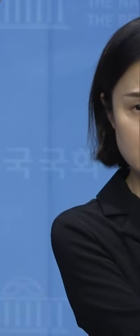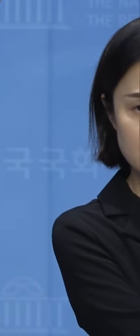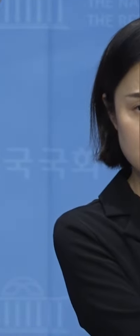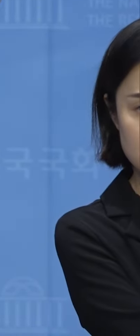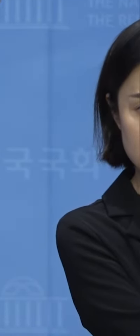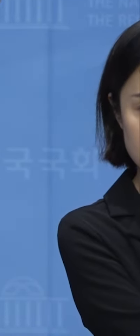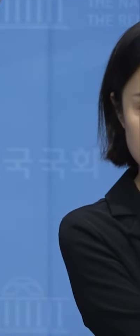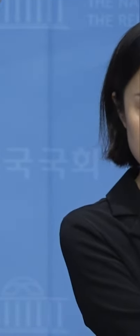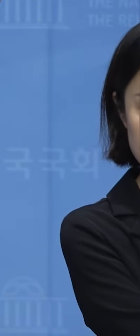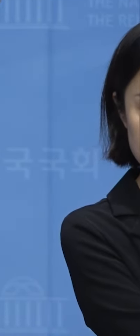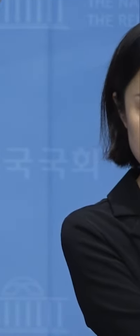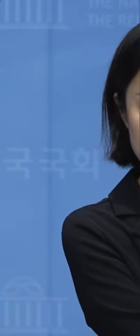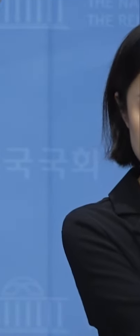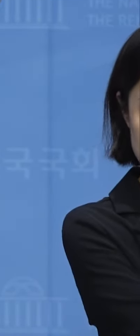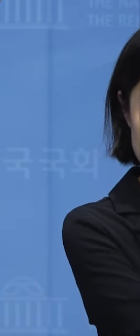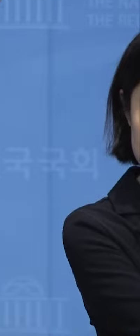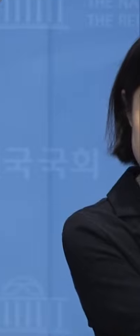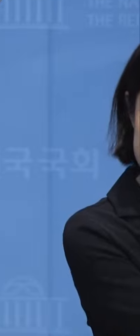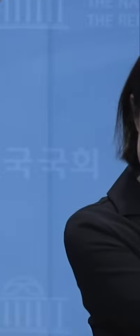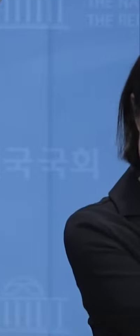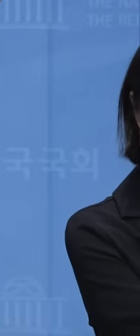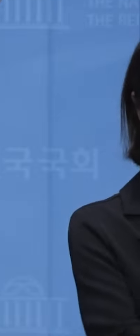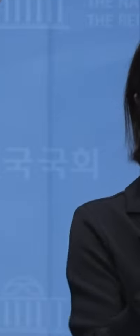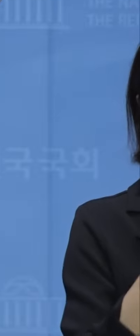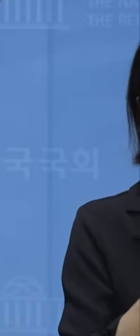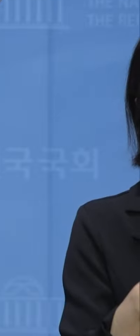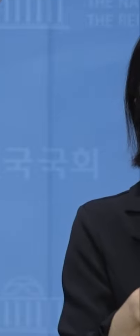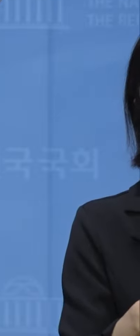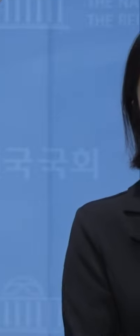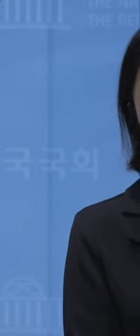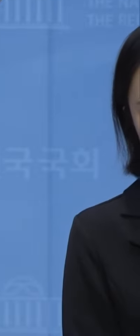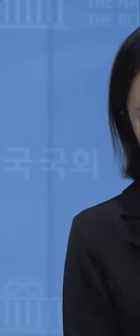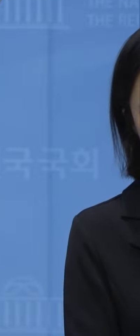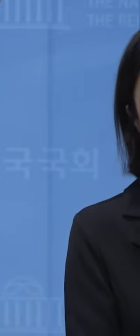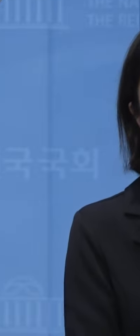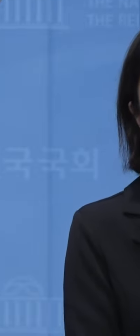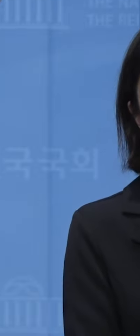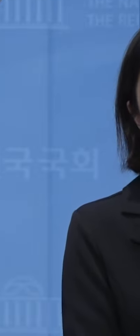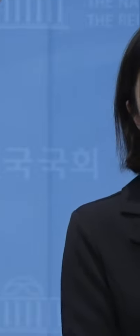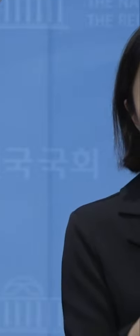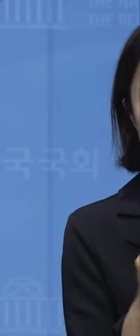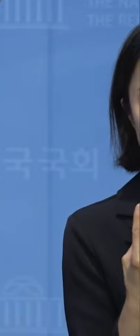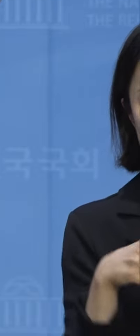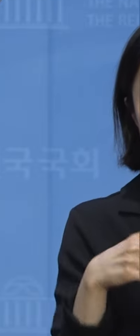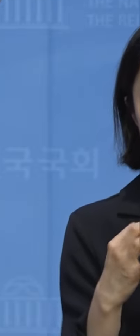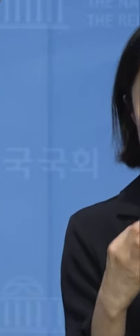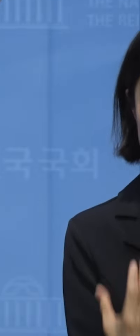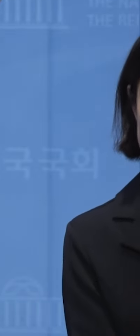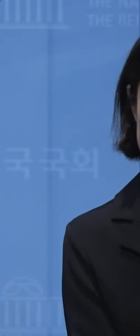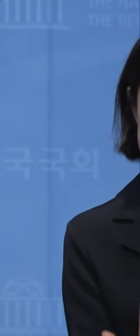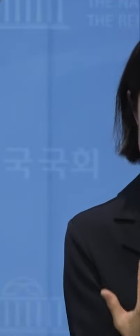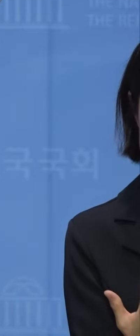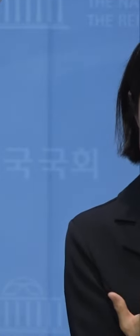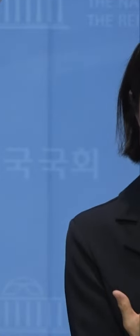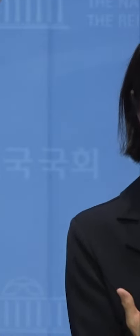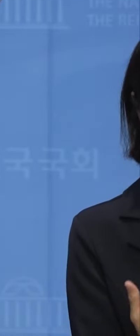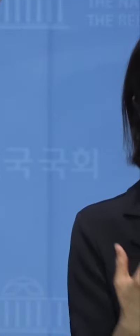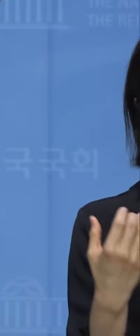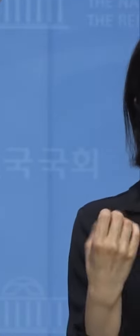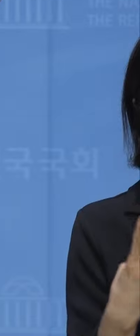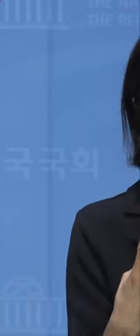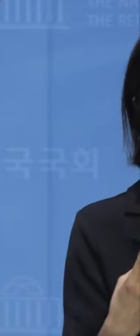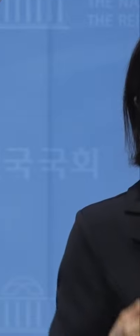희생된 이태원 참사, 오송 참사, 그리고 해병대, 최상병 등 희생자들의 죽음을 애도하면서